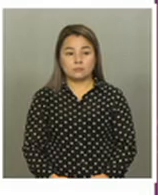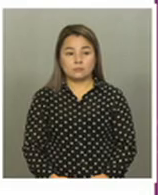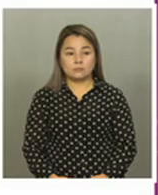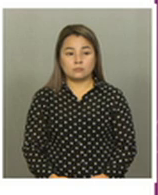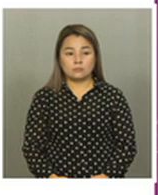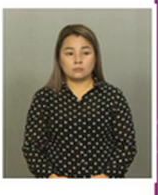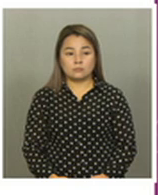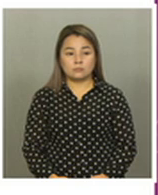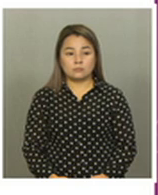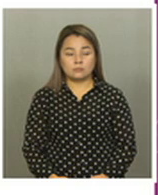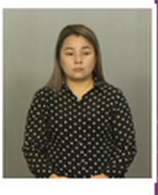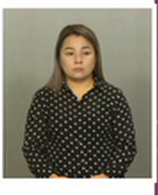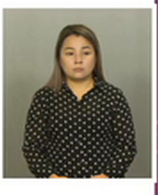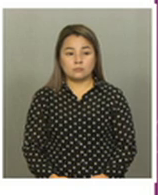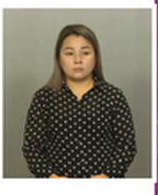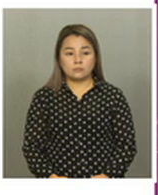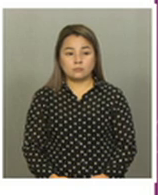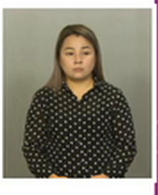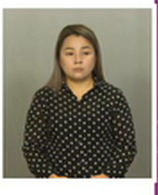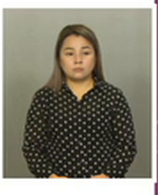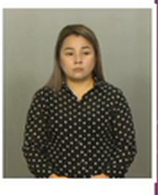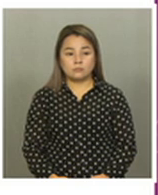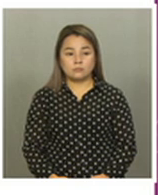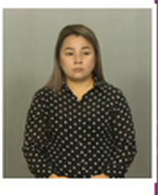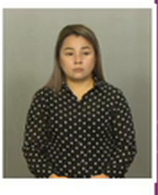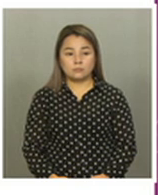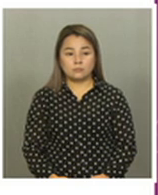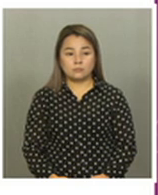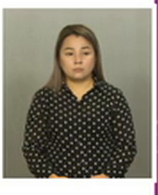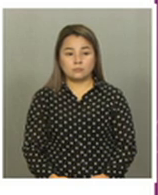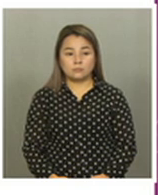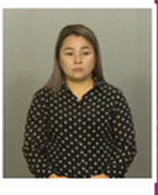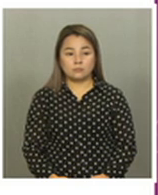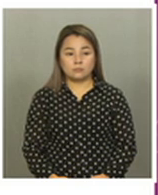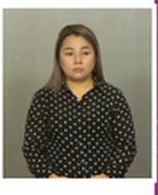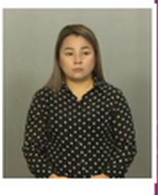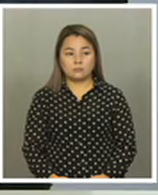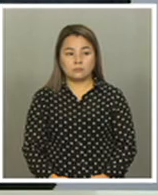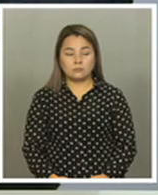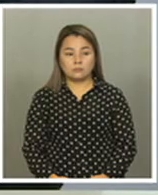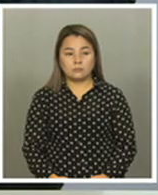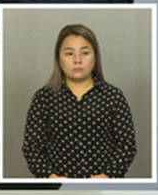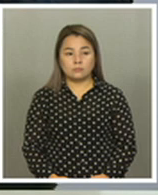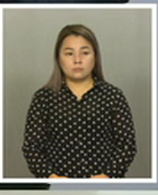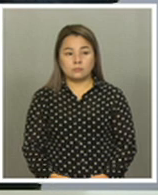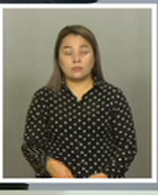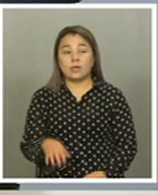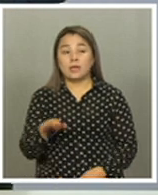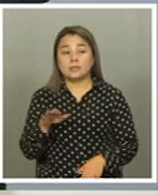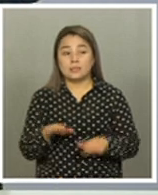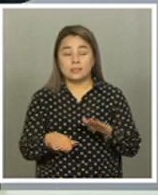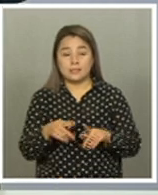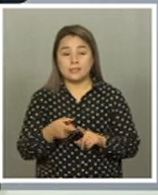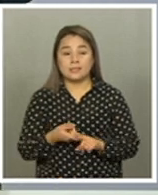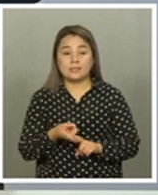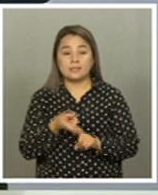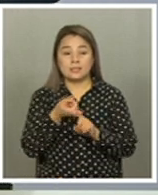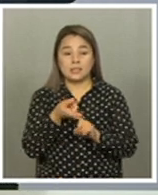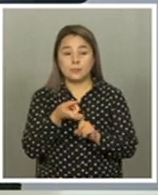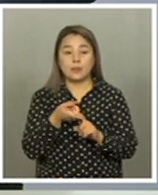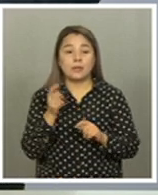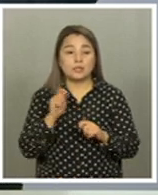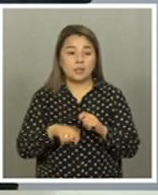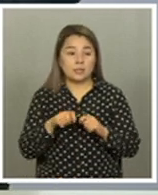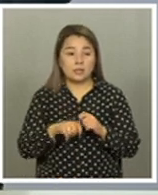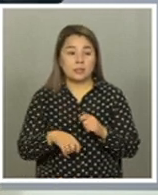0,010,000-нан 5,052 тонна. Келесі таразы бізде серіппелі таразы мен дененің массасын өлшеу. Серіппелі таразы